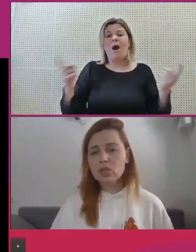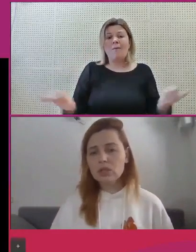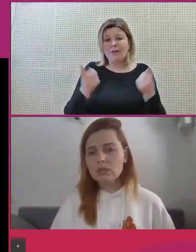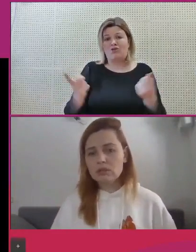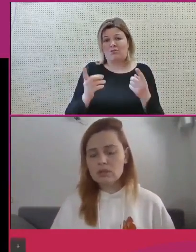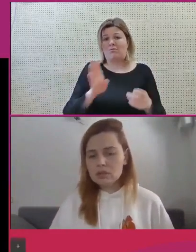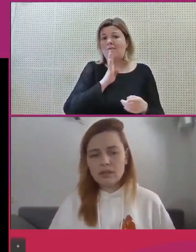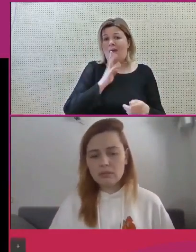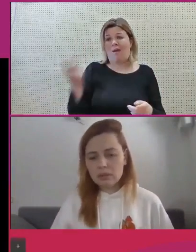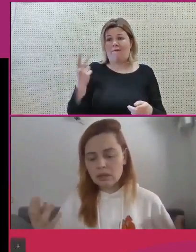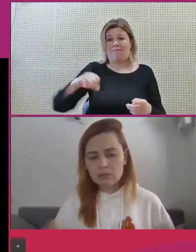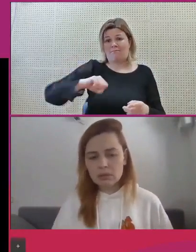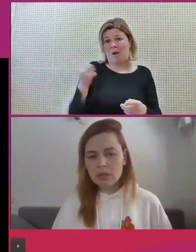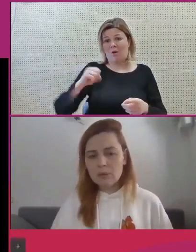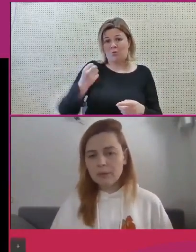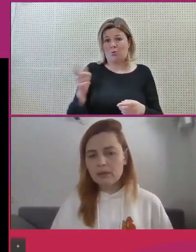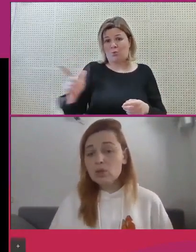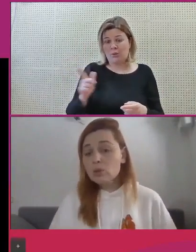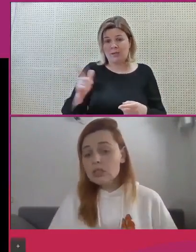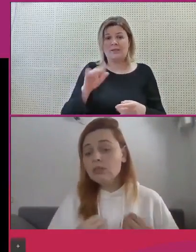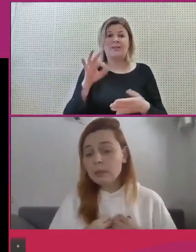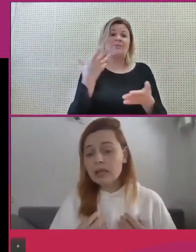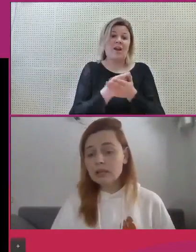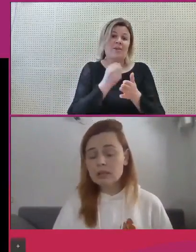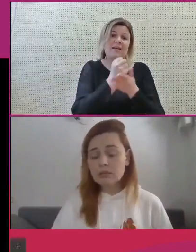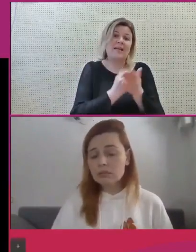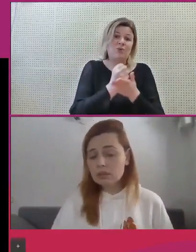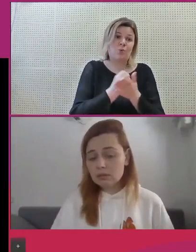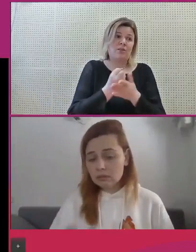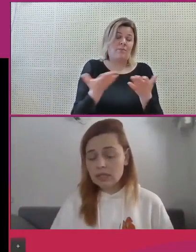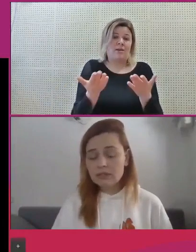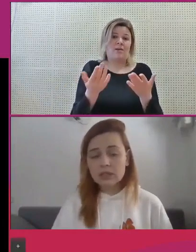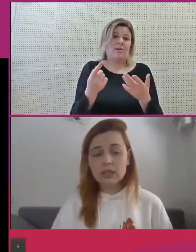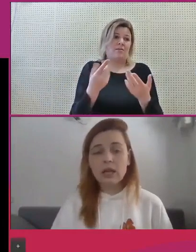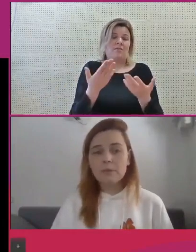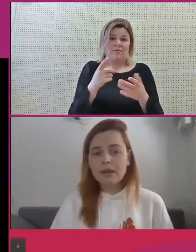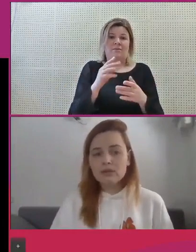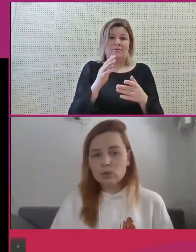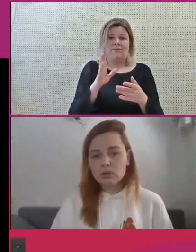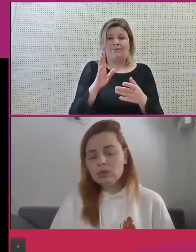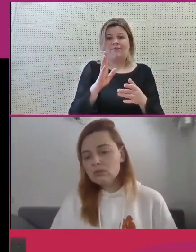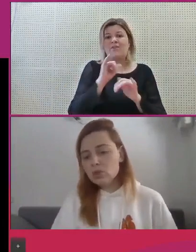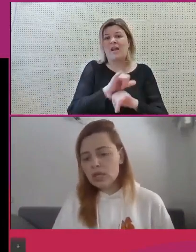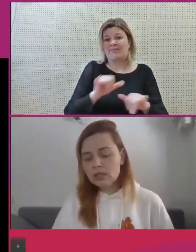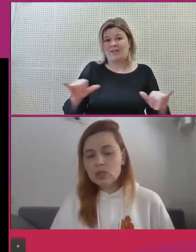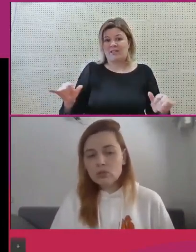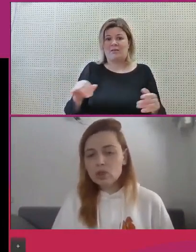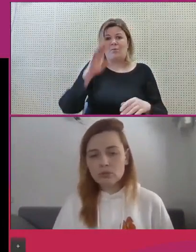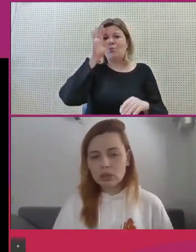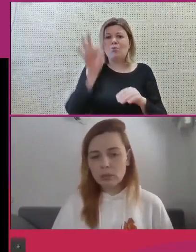обычные девочки со своими там ресурсами в плане развития, да, все, ни